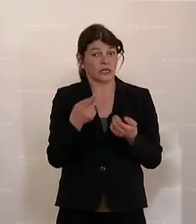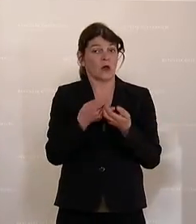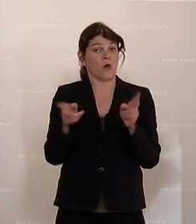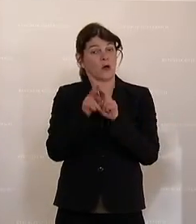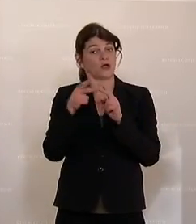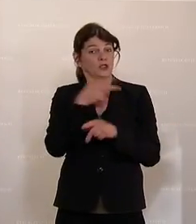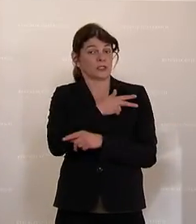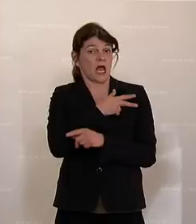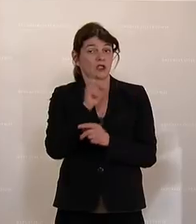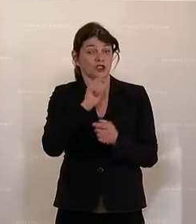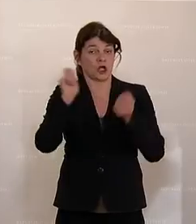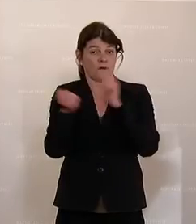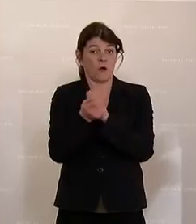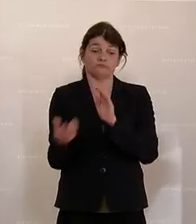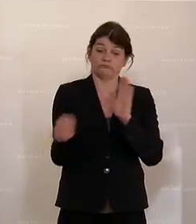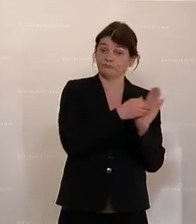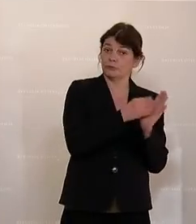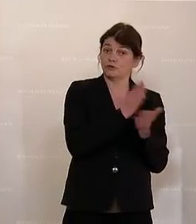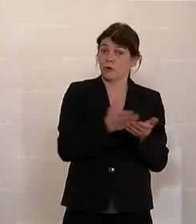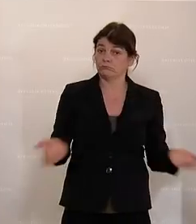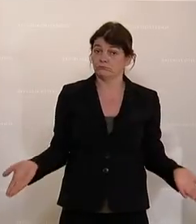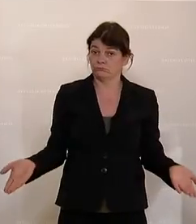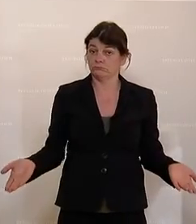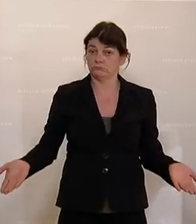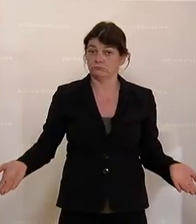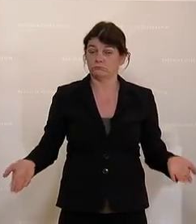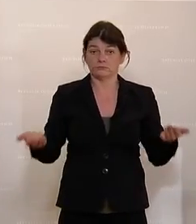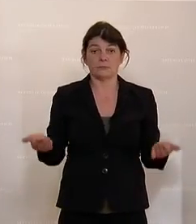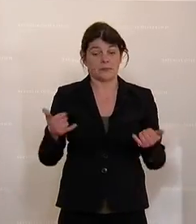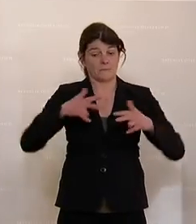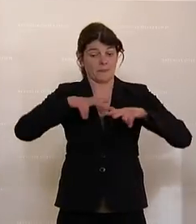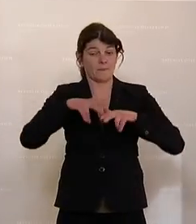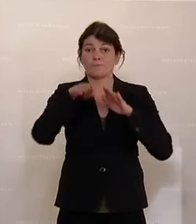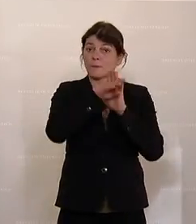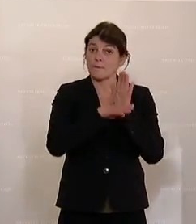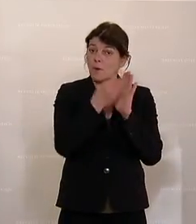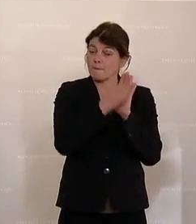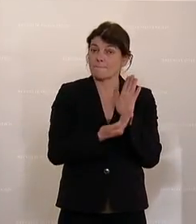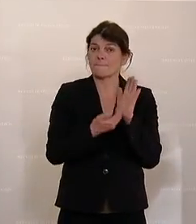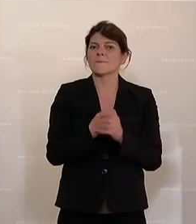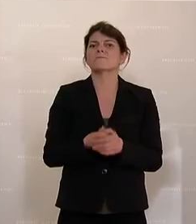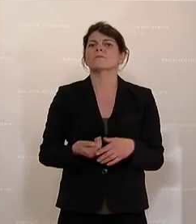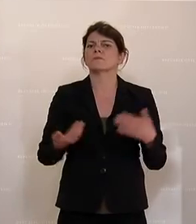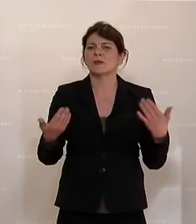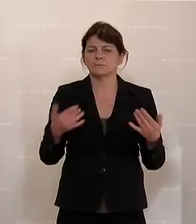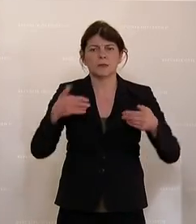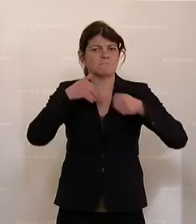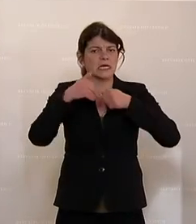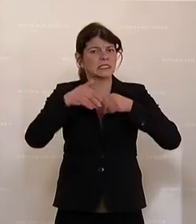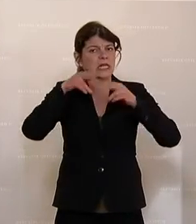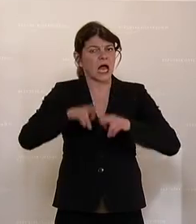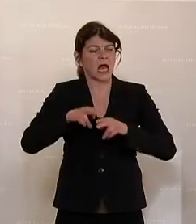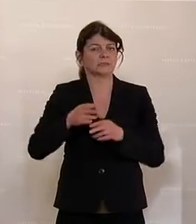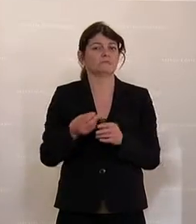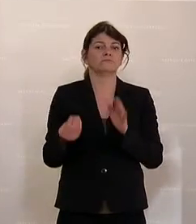ökosoziale Steuerreform abgebildet. Im Regierungsprogramm, im